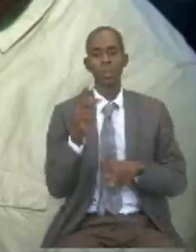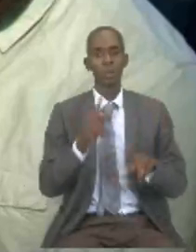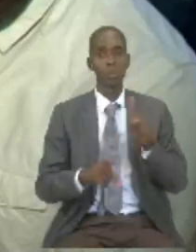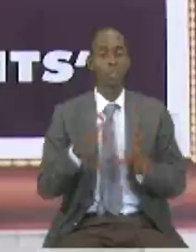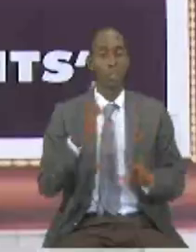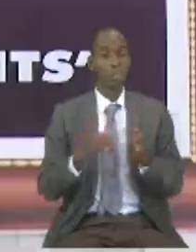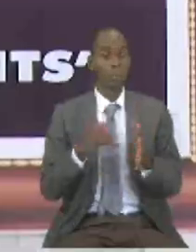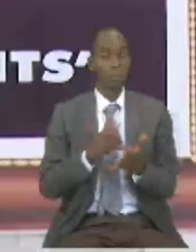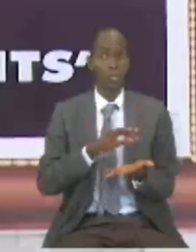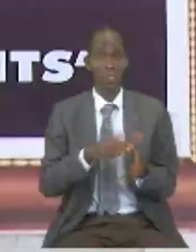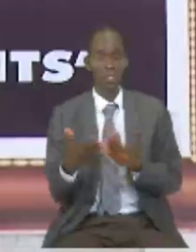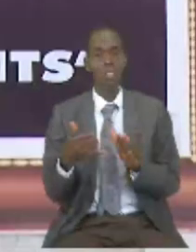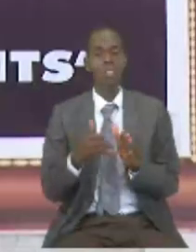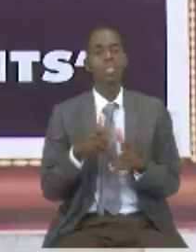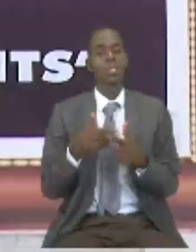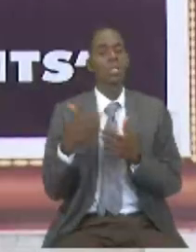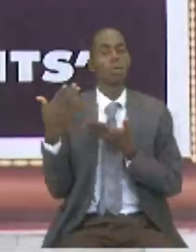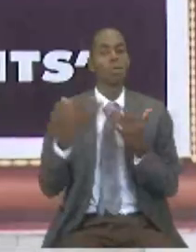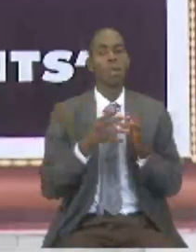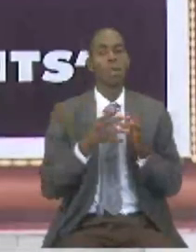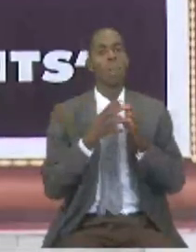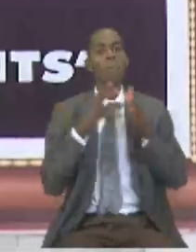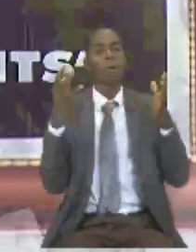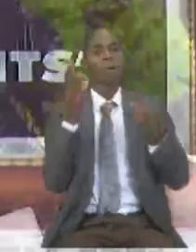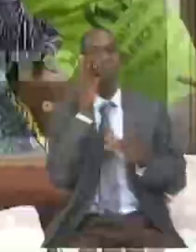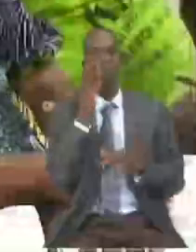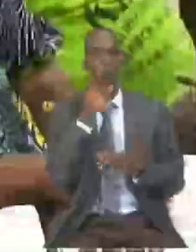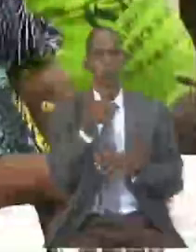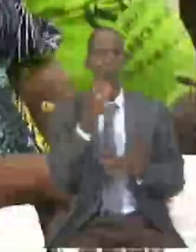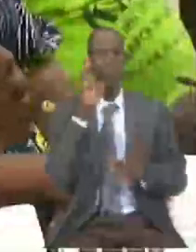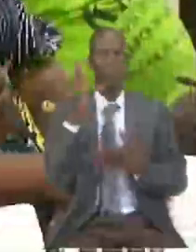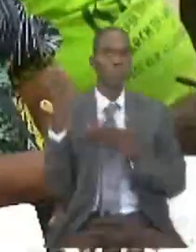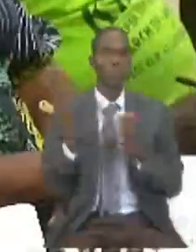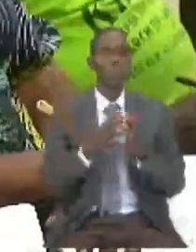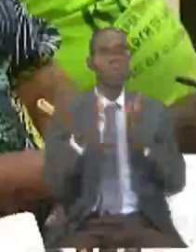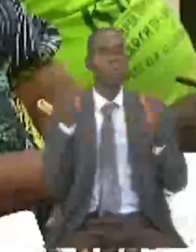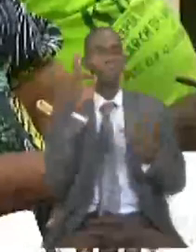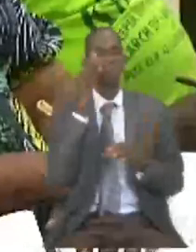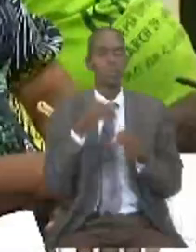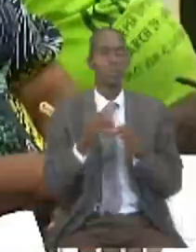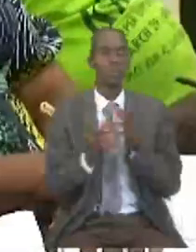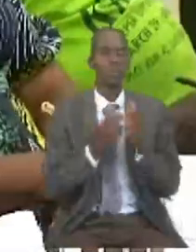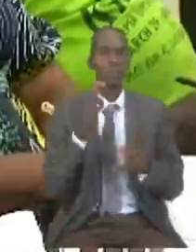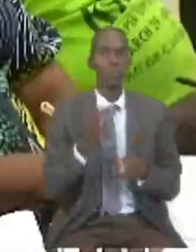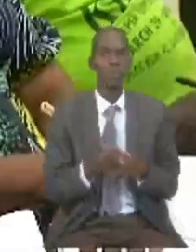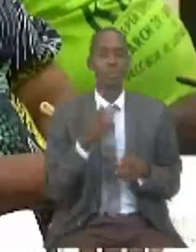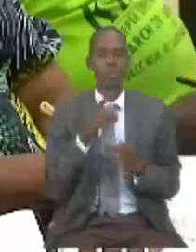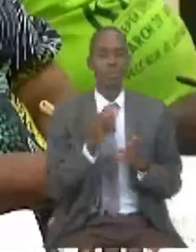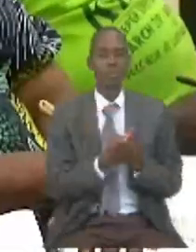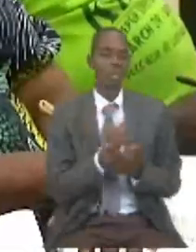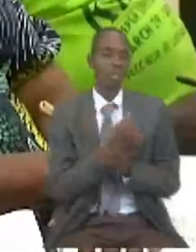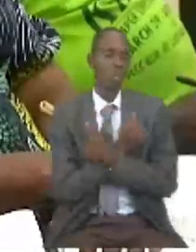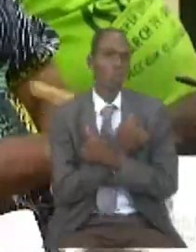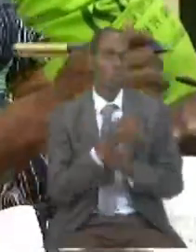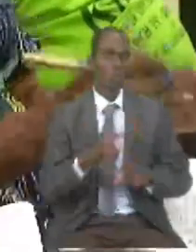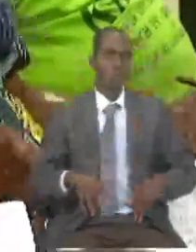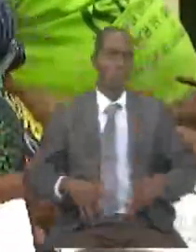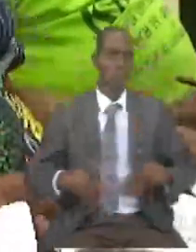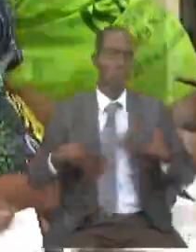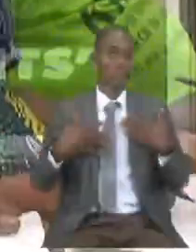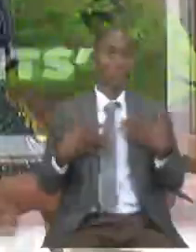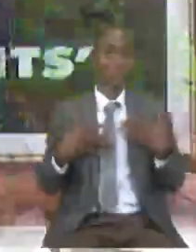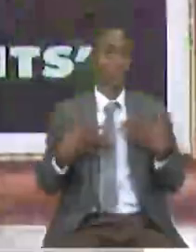Et s'il meurt, il porte beaucoup de fruits. Vous allez porter beaucoup de fruits. Celui qui aime sa